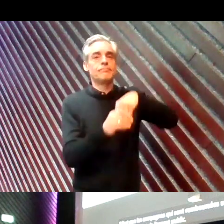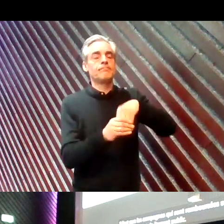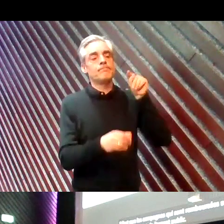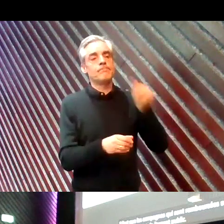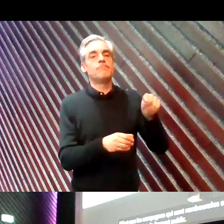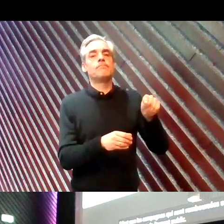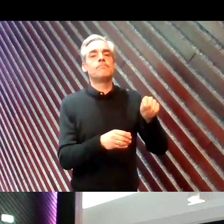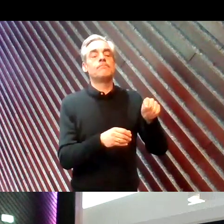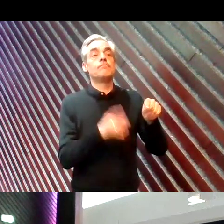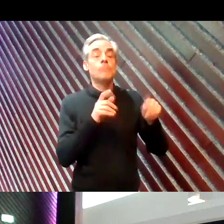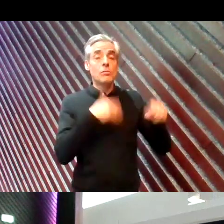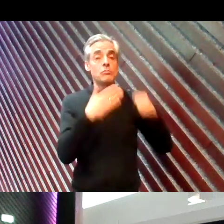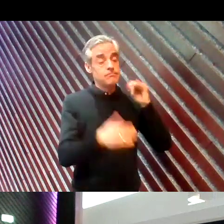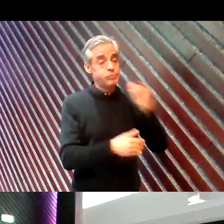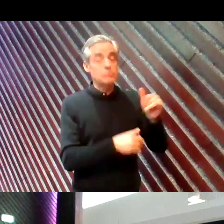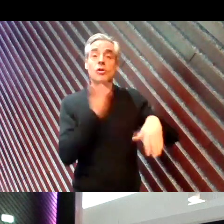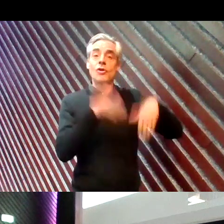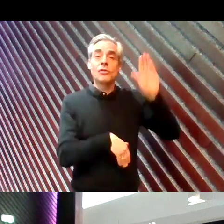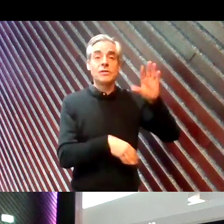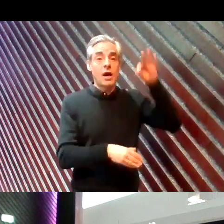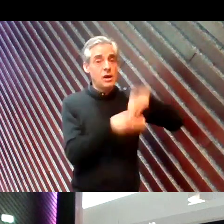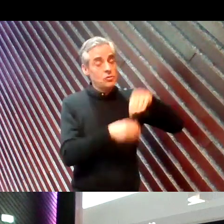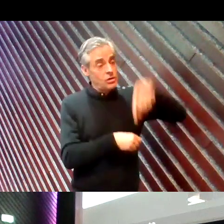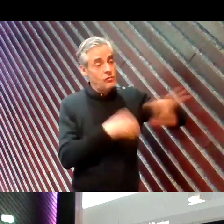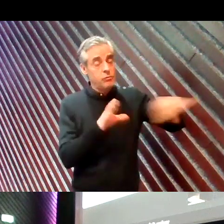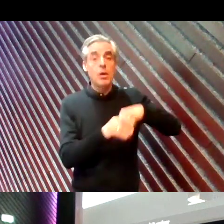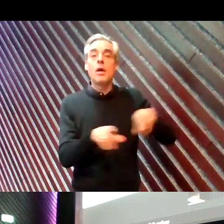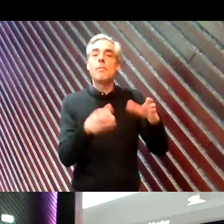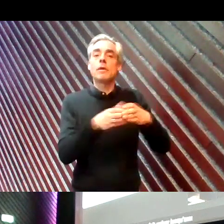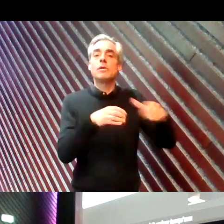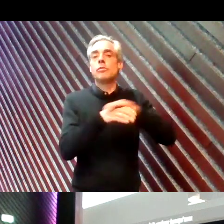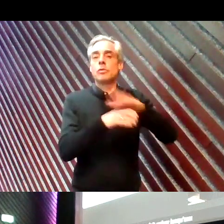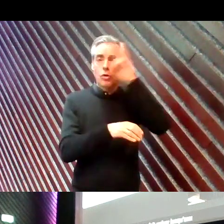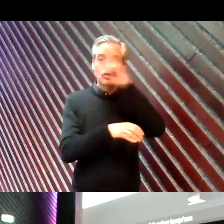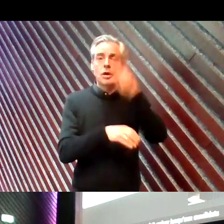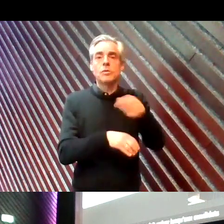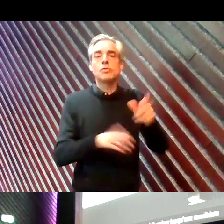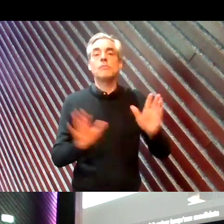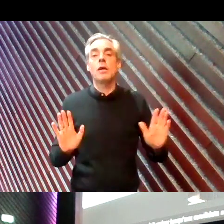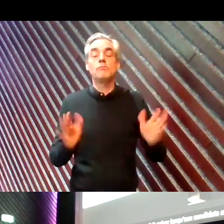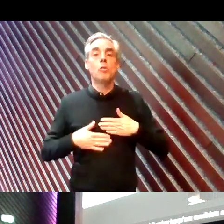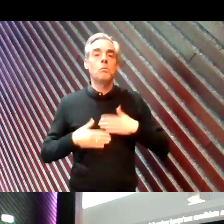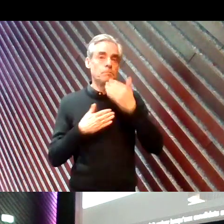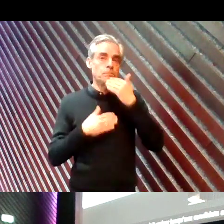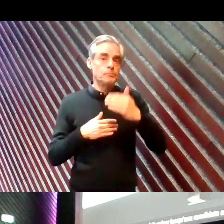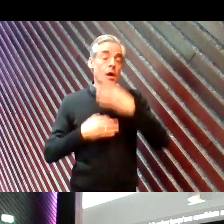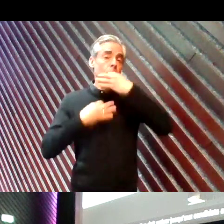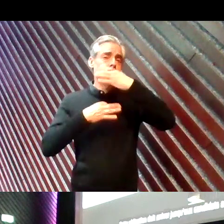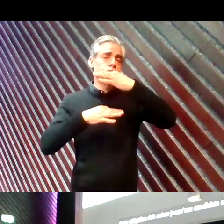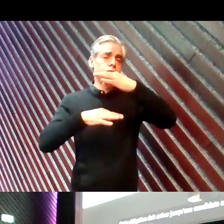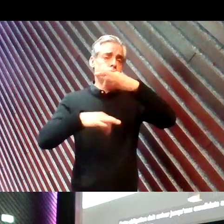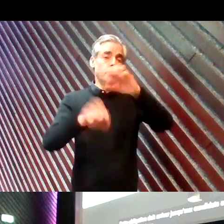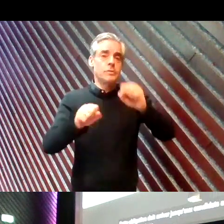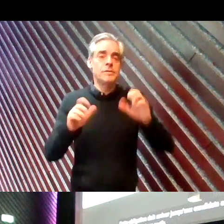doit arriver jusqu'aux candidats aux élections et jusqu'aux partis de l'élection. Voilà, je vais m'arrêter là parce que sinon je pourrais